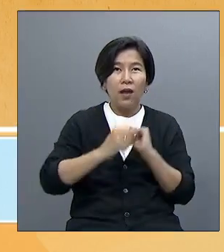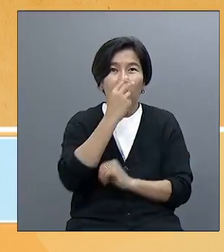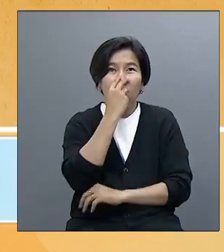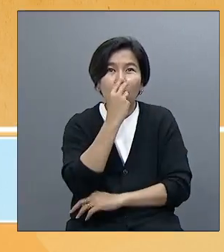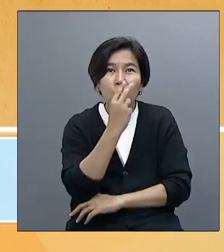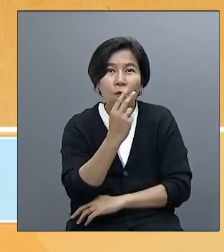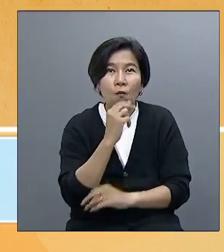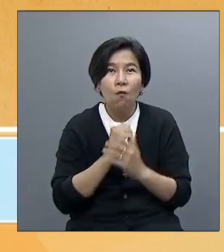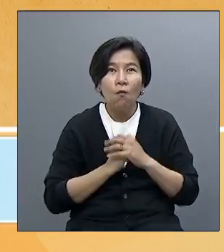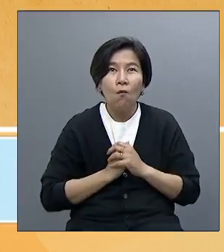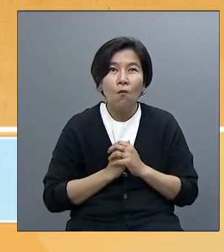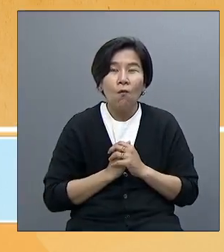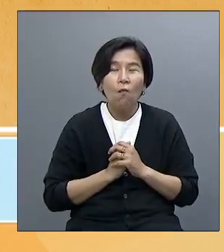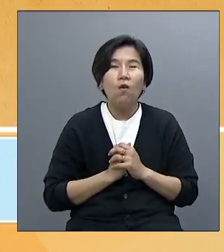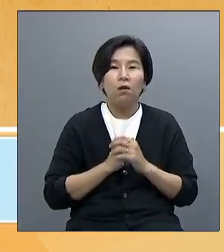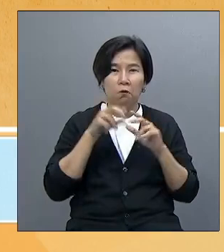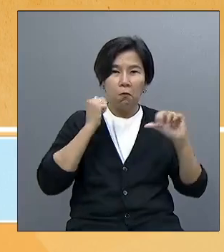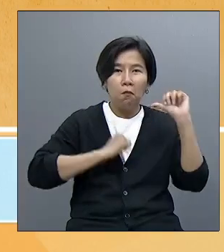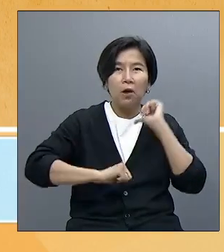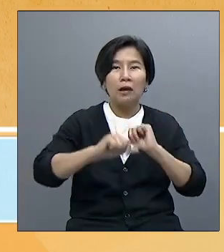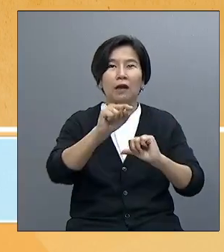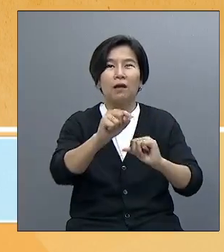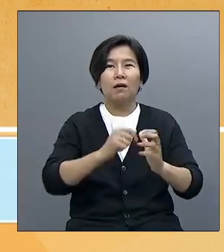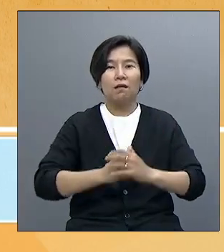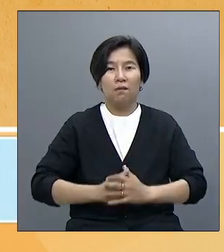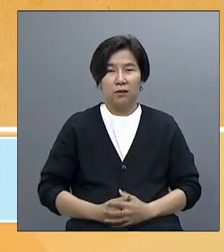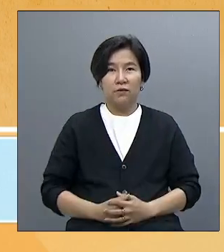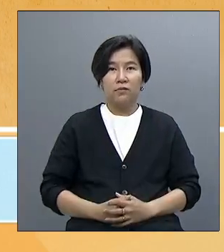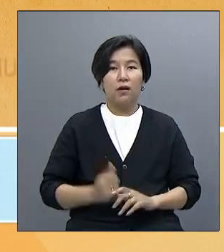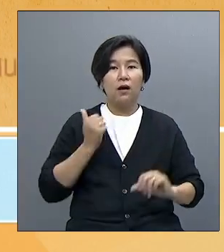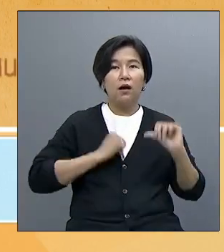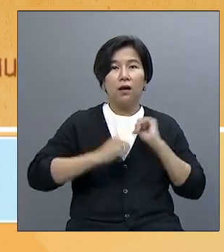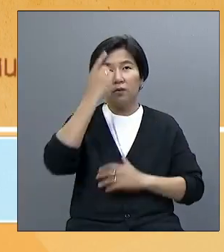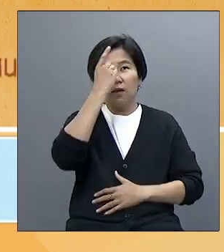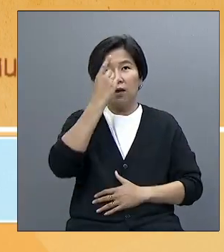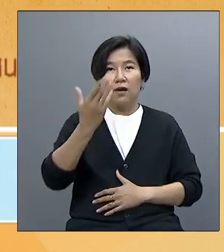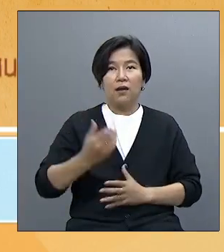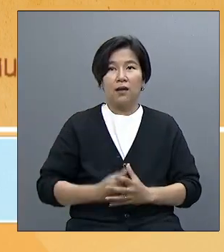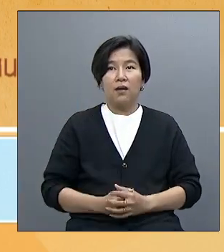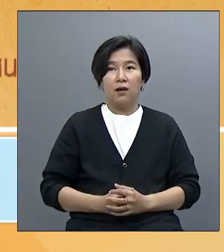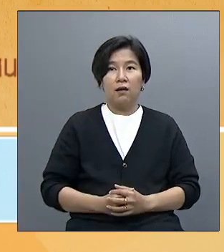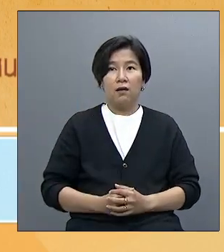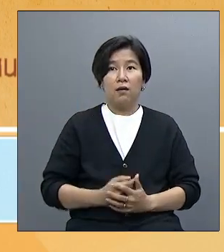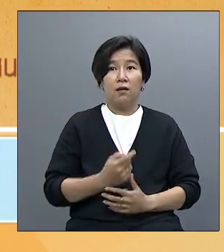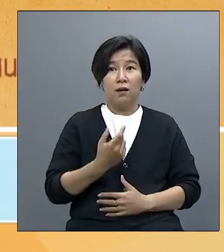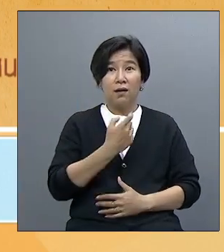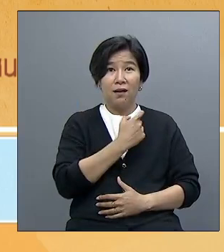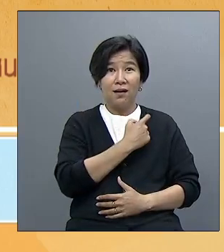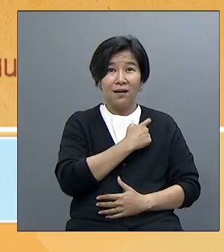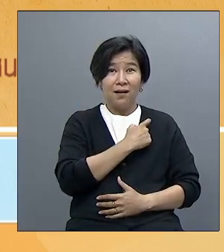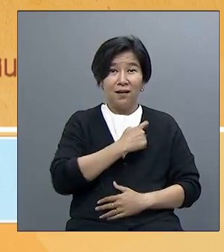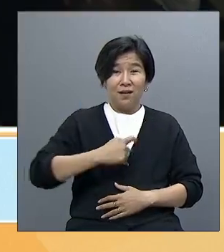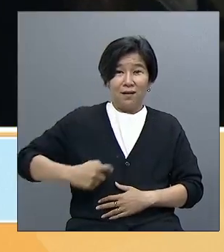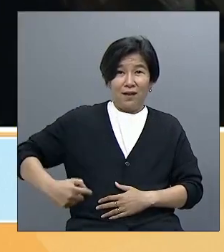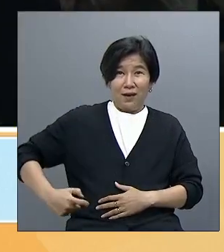ทูลละอองพระบาทชมการแสดงสักวา แล้วคนที่เล่นมาคือพระองค์เจ้าทินากรพระองค์เจ้าทินากรอยู่ไทยคือกรมหลวงภูมิเนตรน